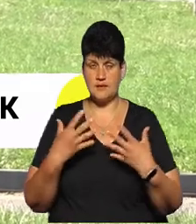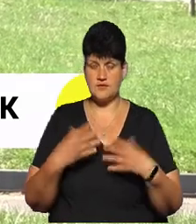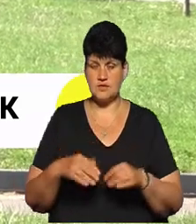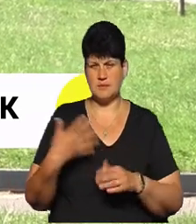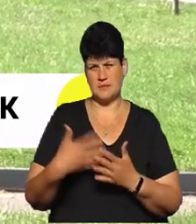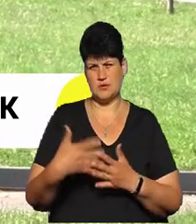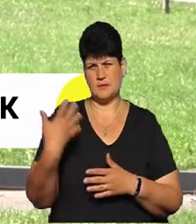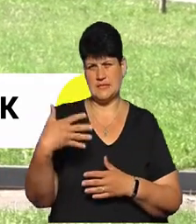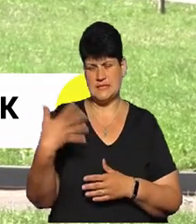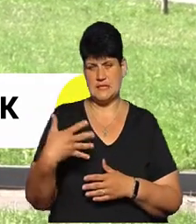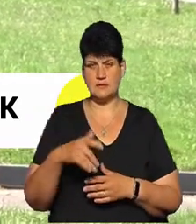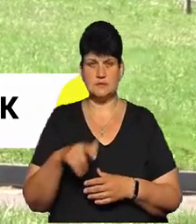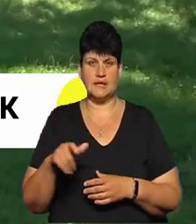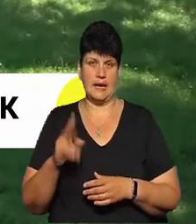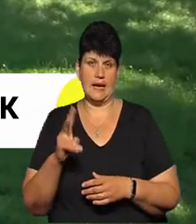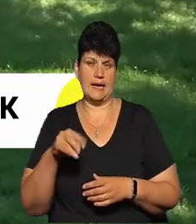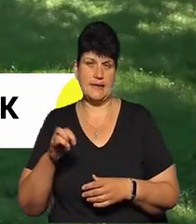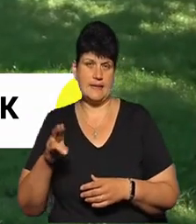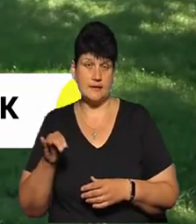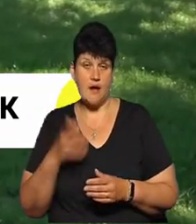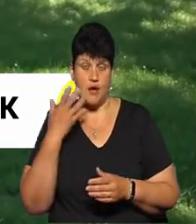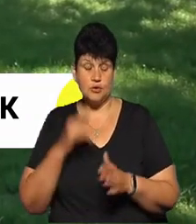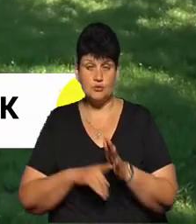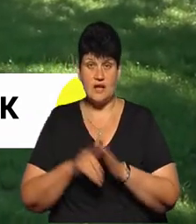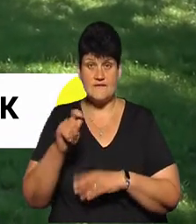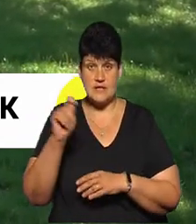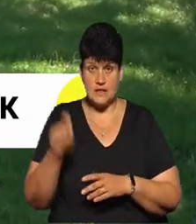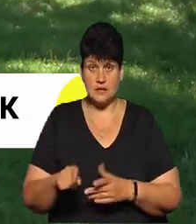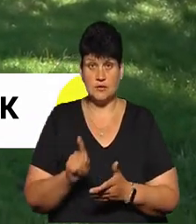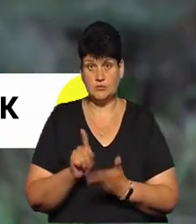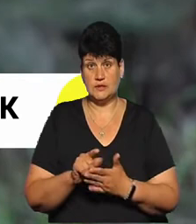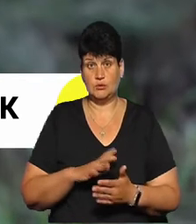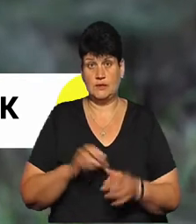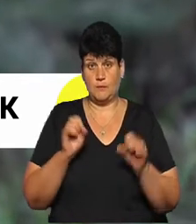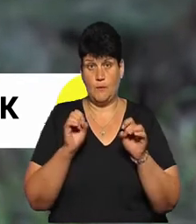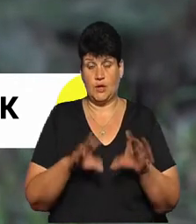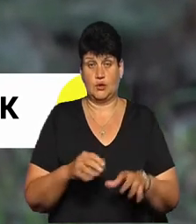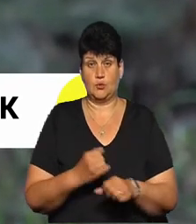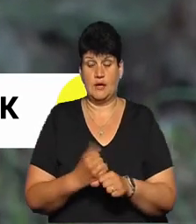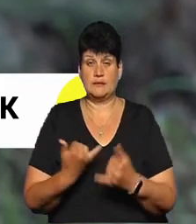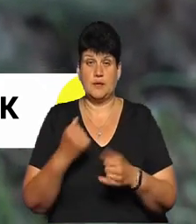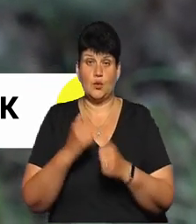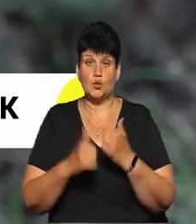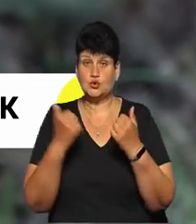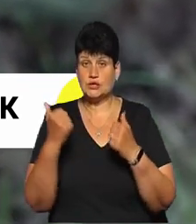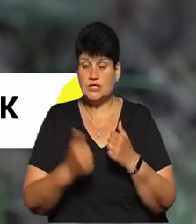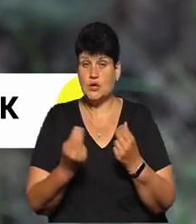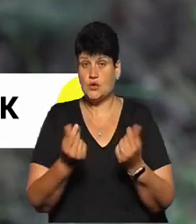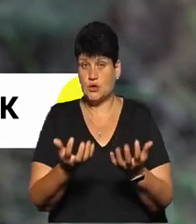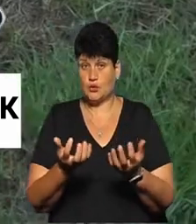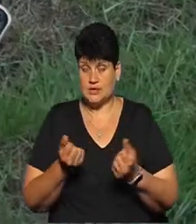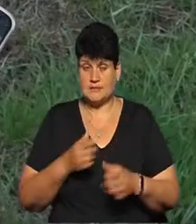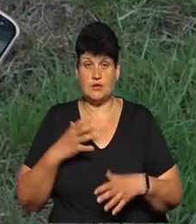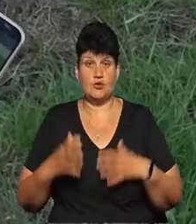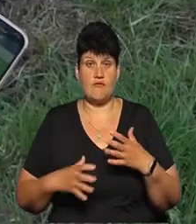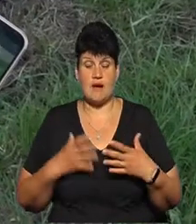коли розпочалася повномасштабна війна, змушена була покинути роботу. Зараз щотижня гроші, які отримує з тренувань, Вероніка передає